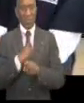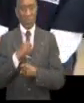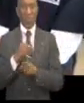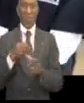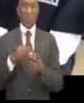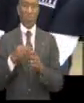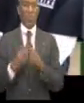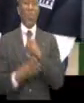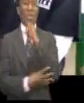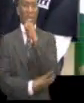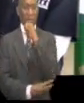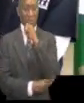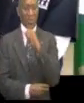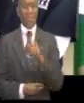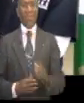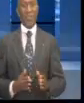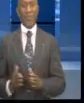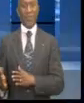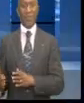Huashi Mining.